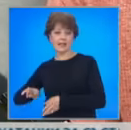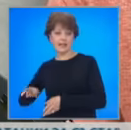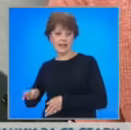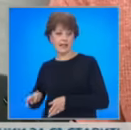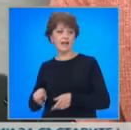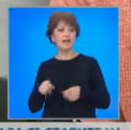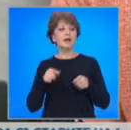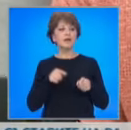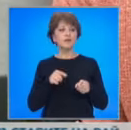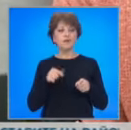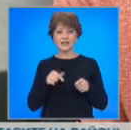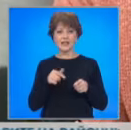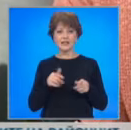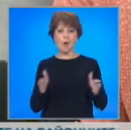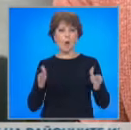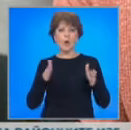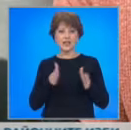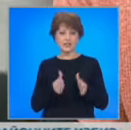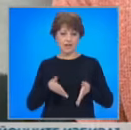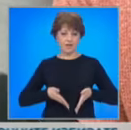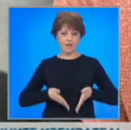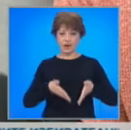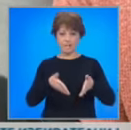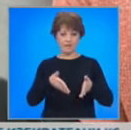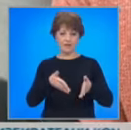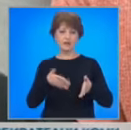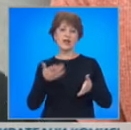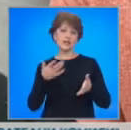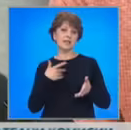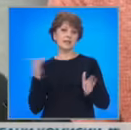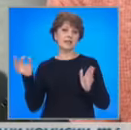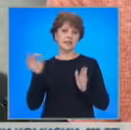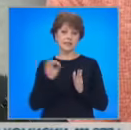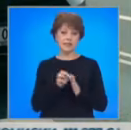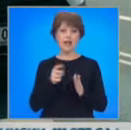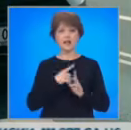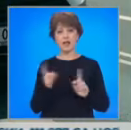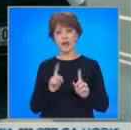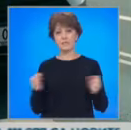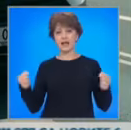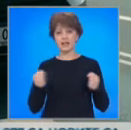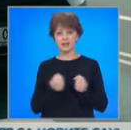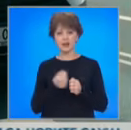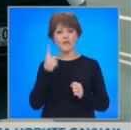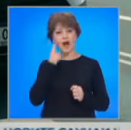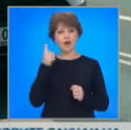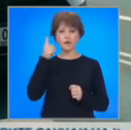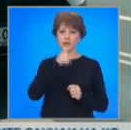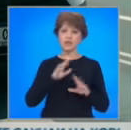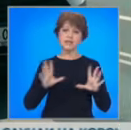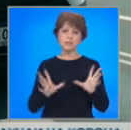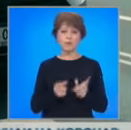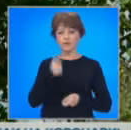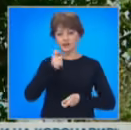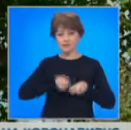тук са поставени с цел да предотвратяват тежки ПТП-та и да намаляват тежестта на ПТП-тата. До дни започва реконструкцията